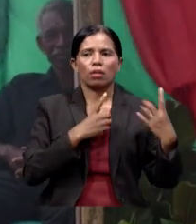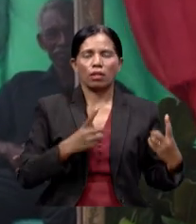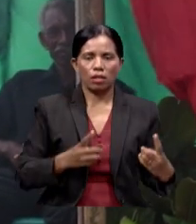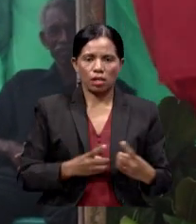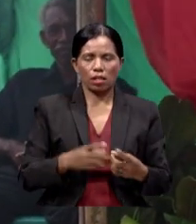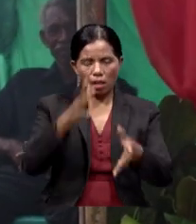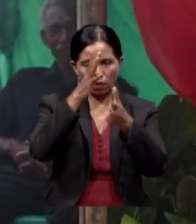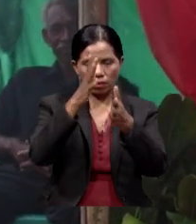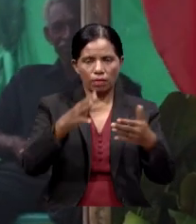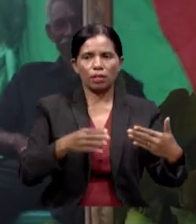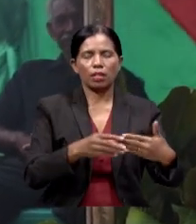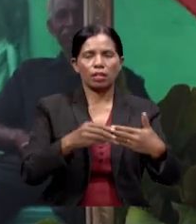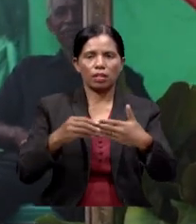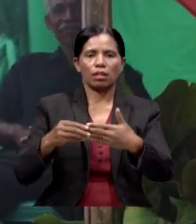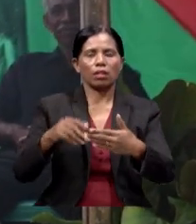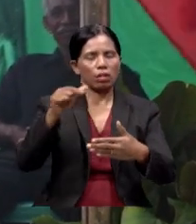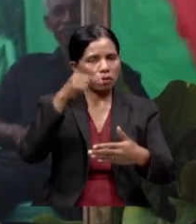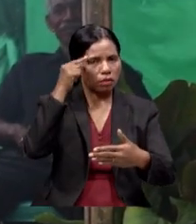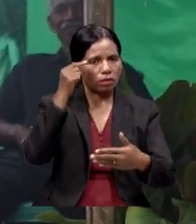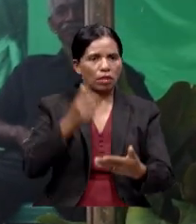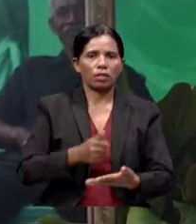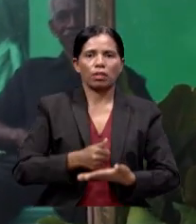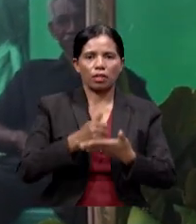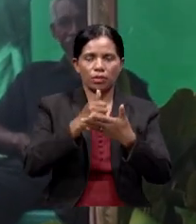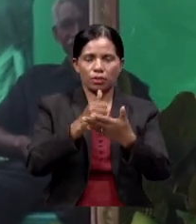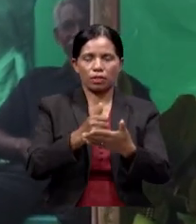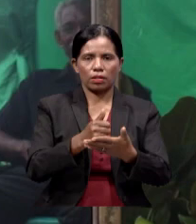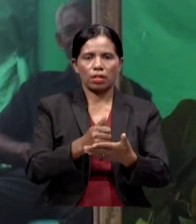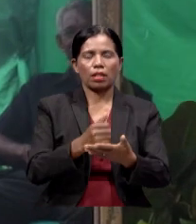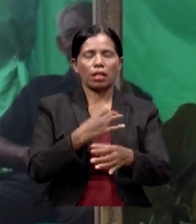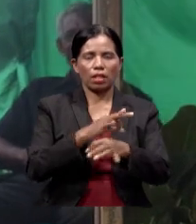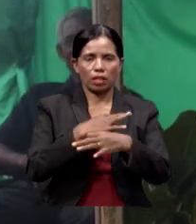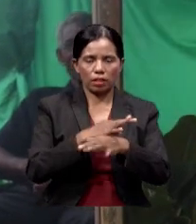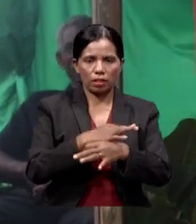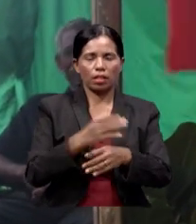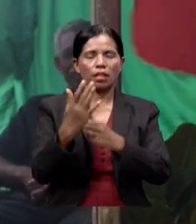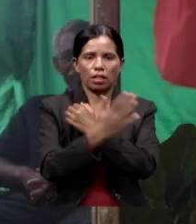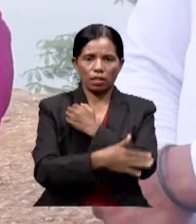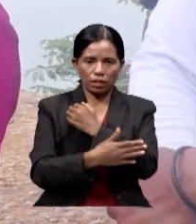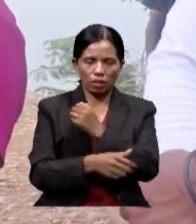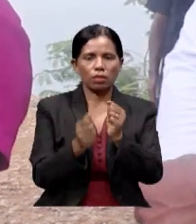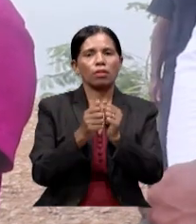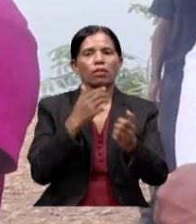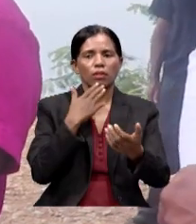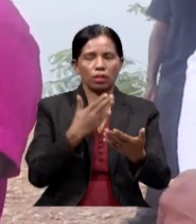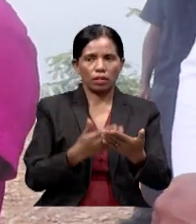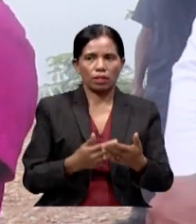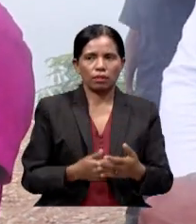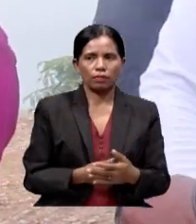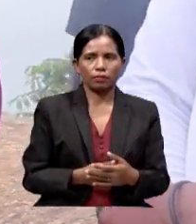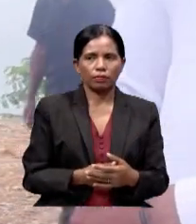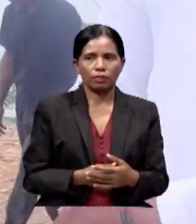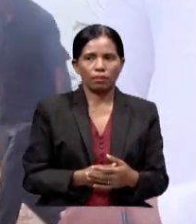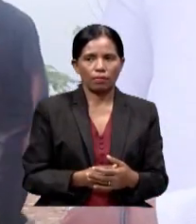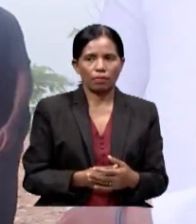fali governo ne u de servi u se serviço hadia tepe raiden hodi dia. Ia